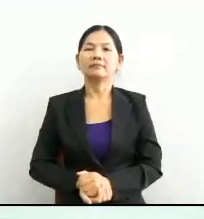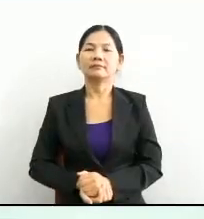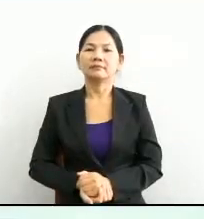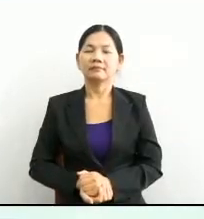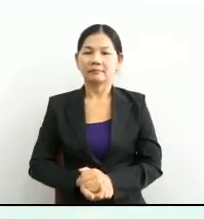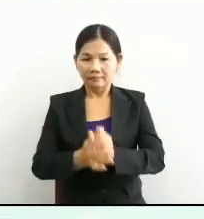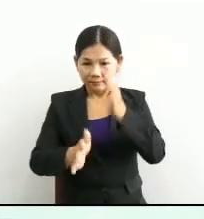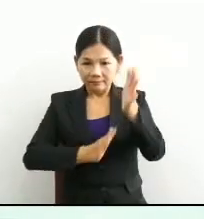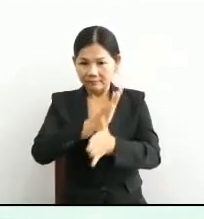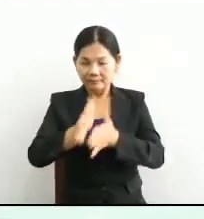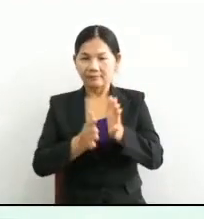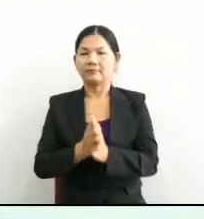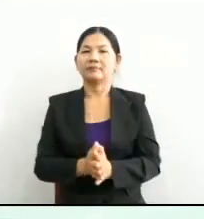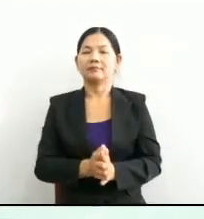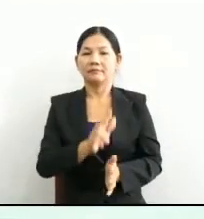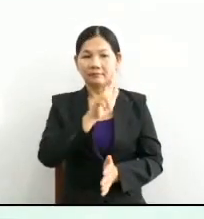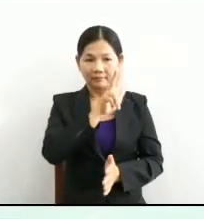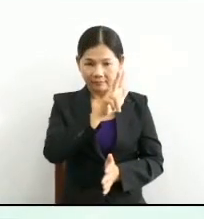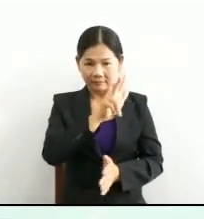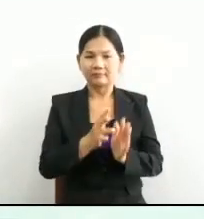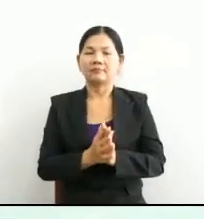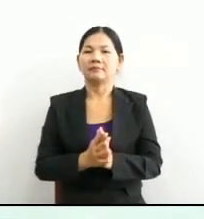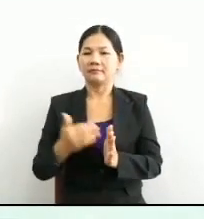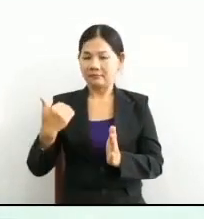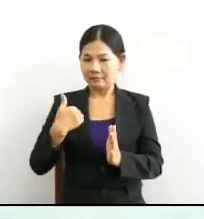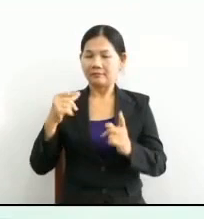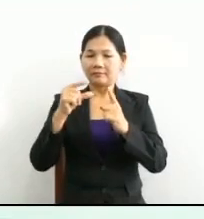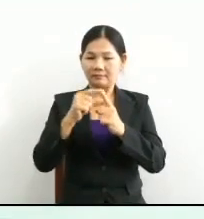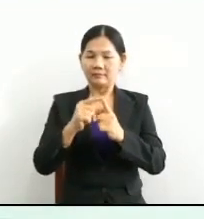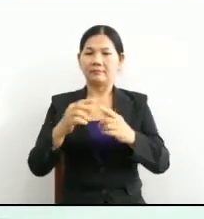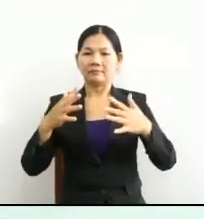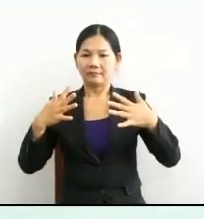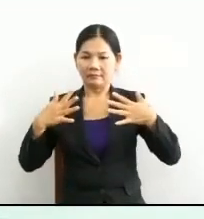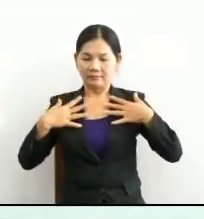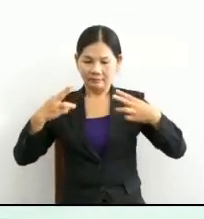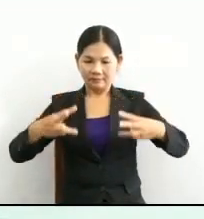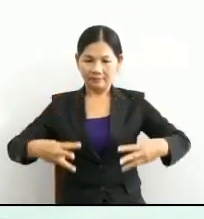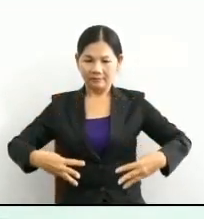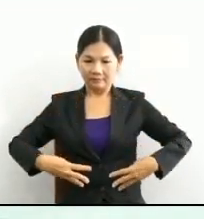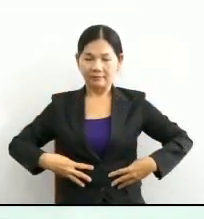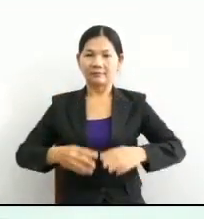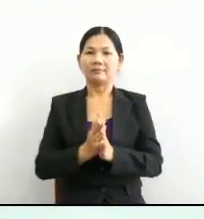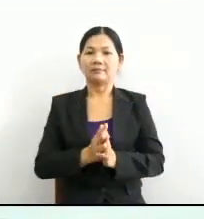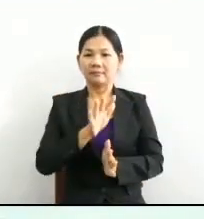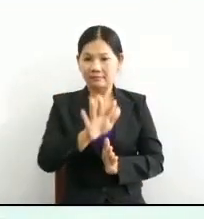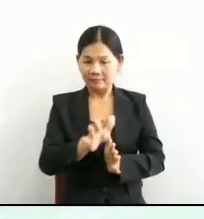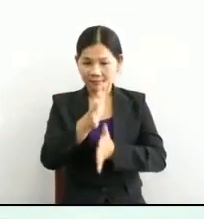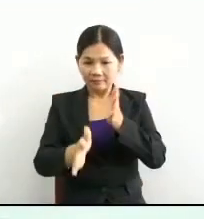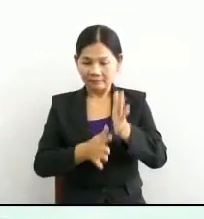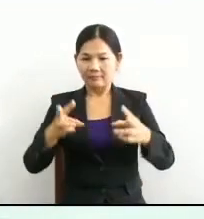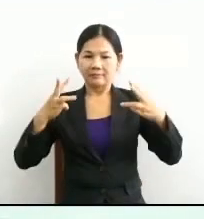ăn thì mùi nè cừu nè khô quê quá chả nạ sáp nâng pia cài gà con ăn đợi cừu nè